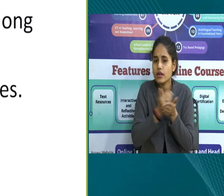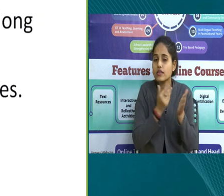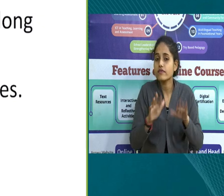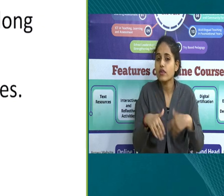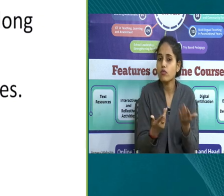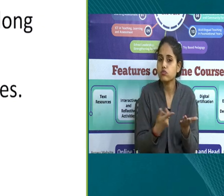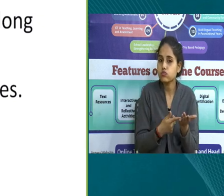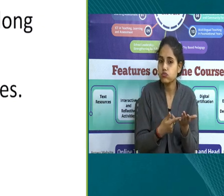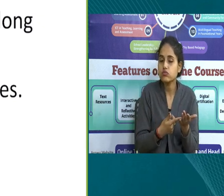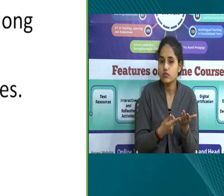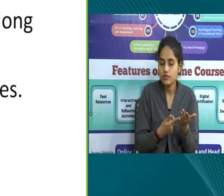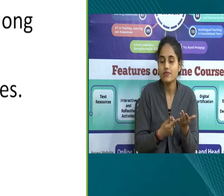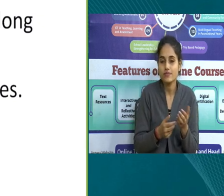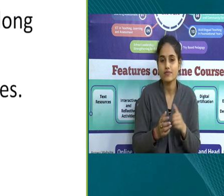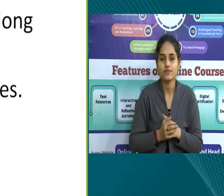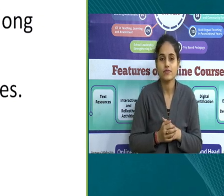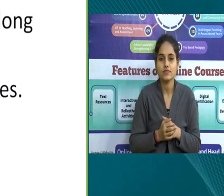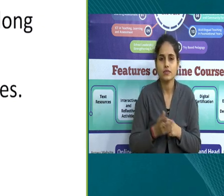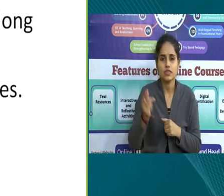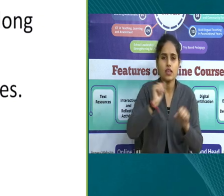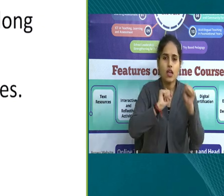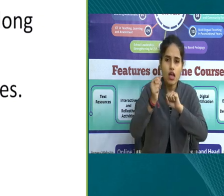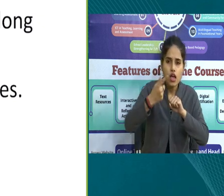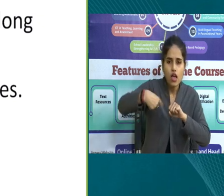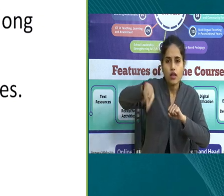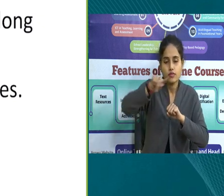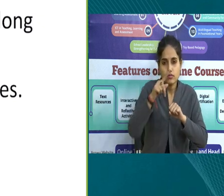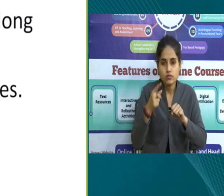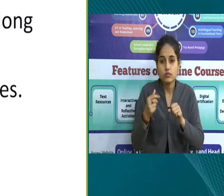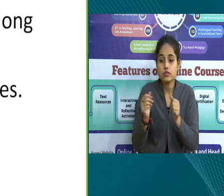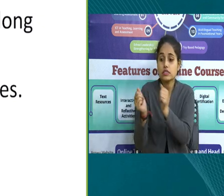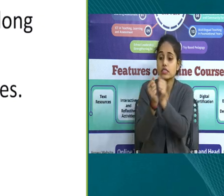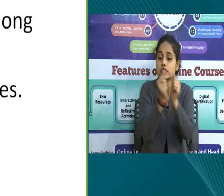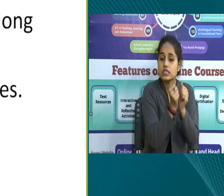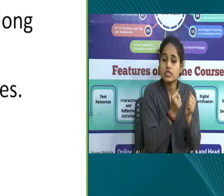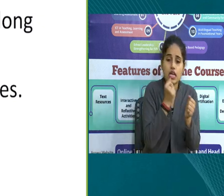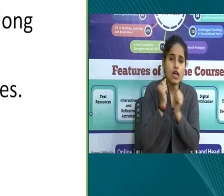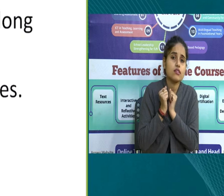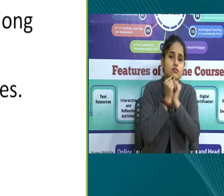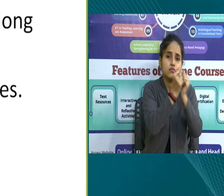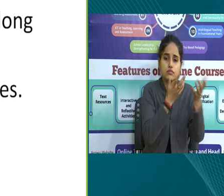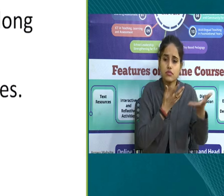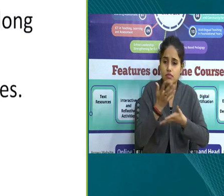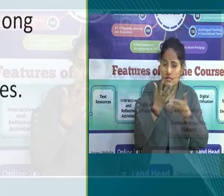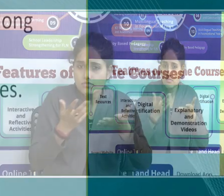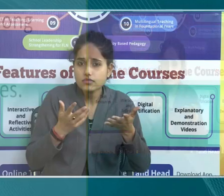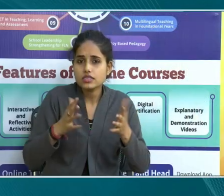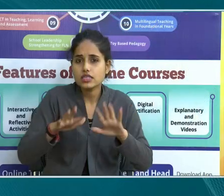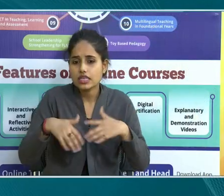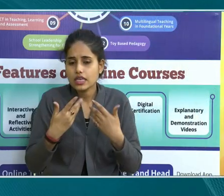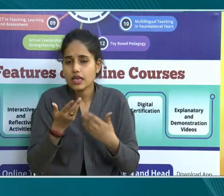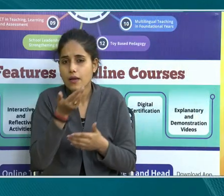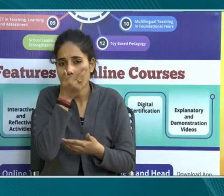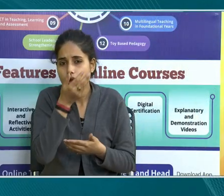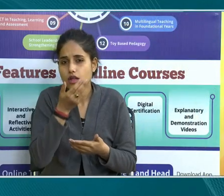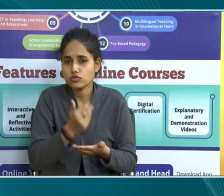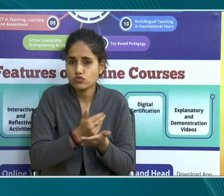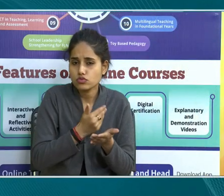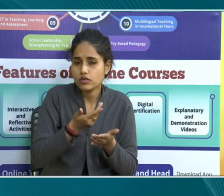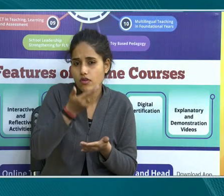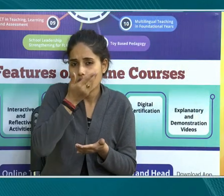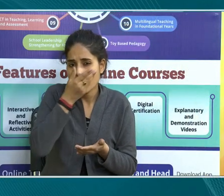imply भी करेंगे apply भी करेंगे तो आप उन्हीं लोगों के साथ मिलकर बैठिए discuss कीजिए और इसके लिए प्रोडेक्टिव